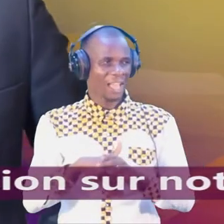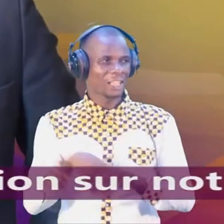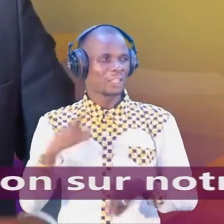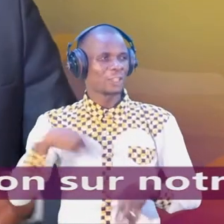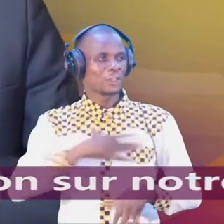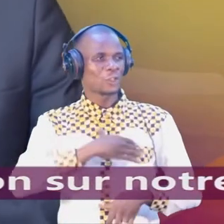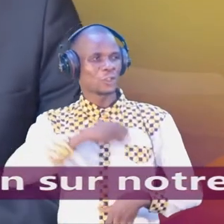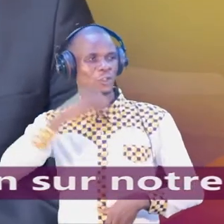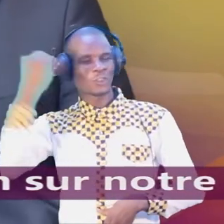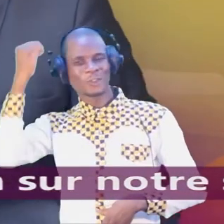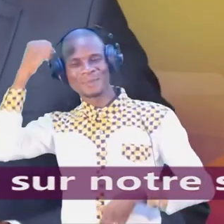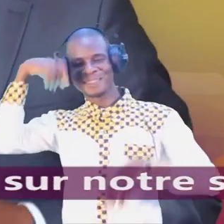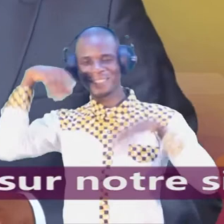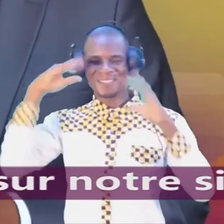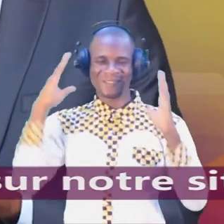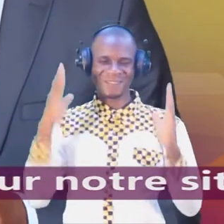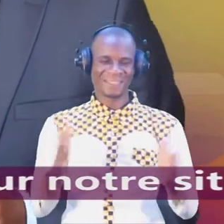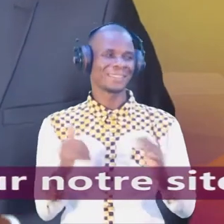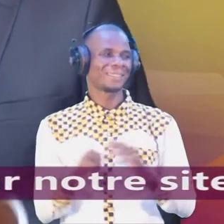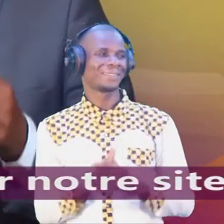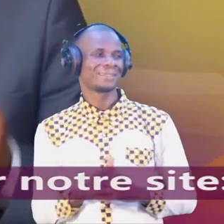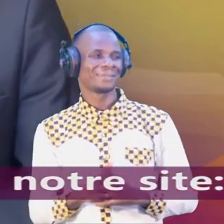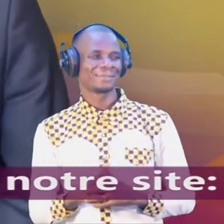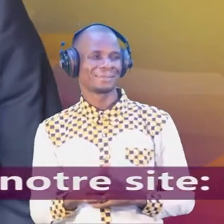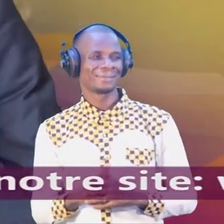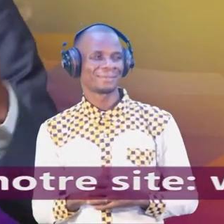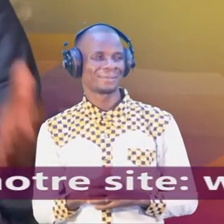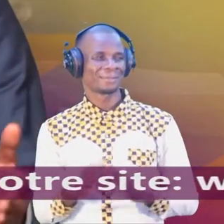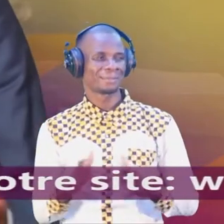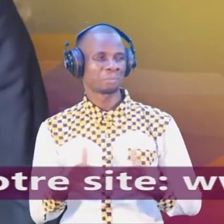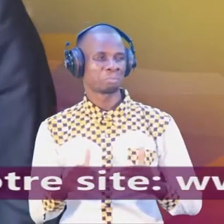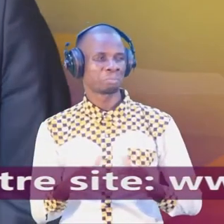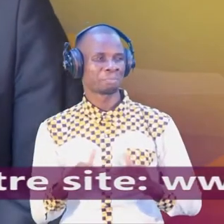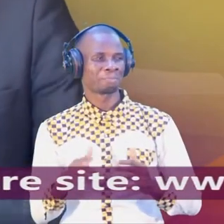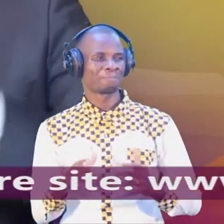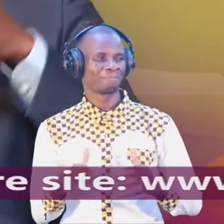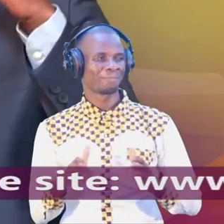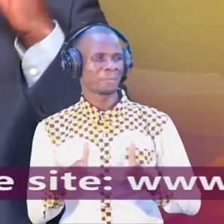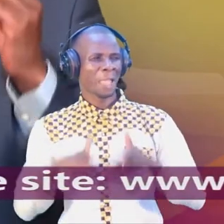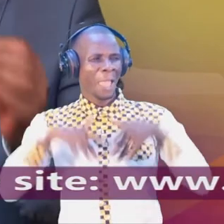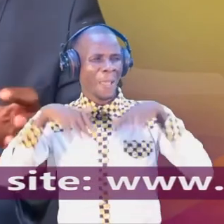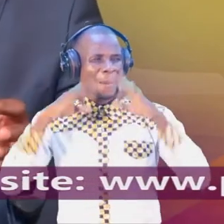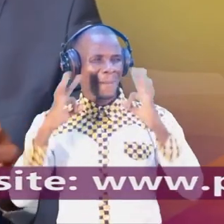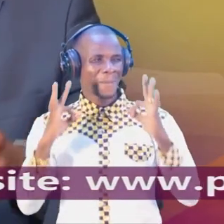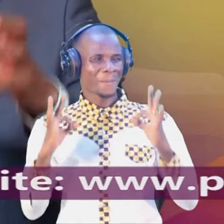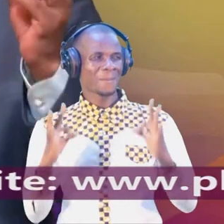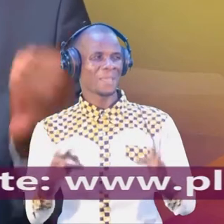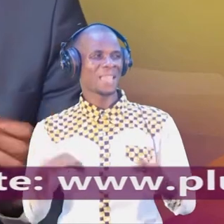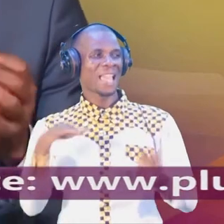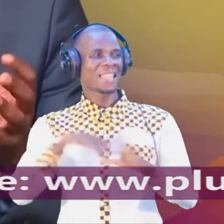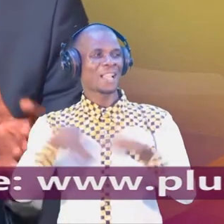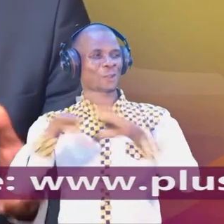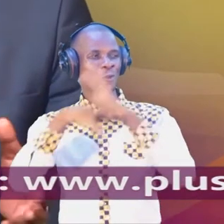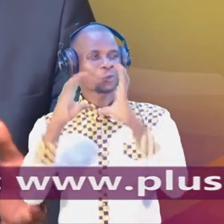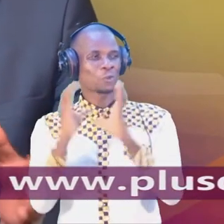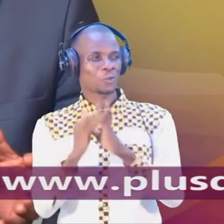Le somo ya leo. Qu'est-il arrivé au je sasa katika mema na mabaya? Kwa